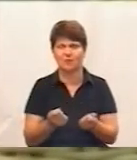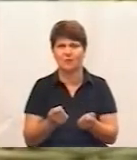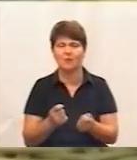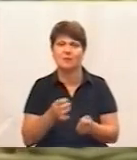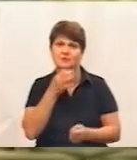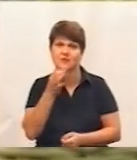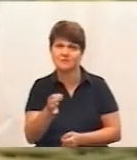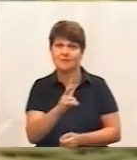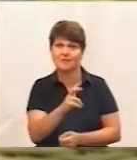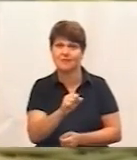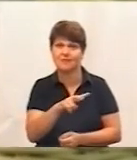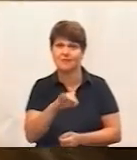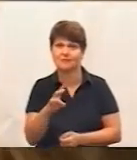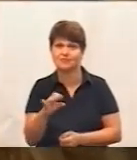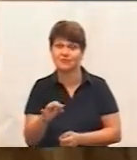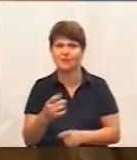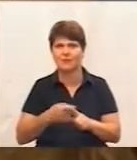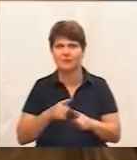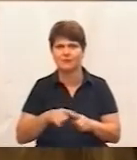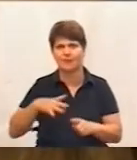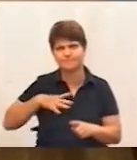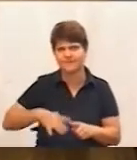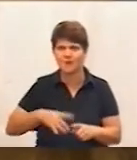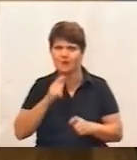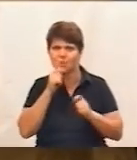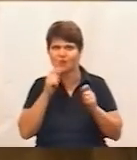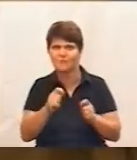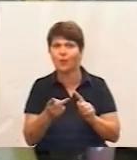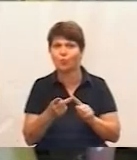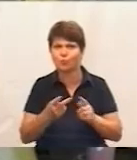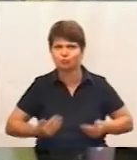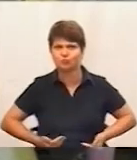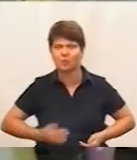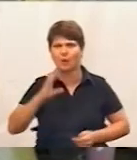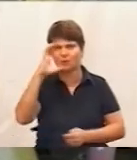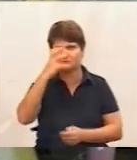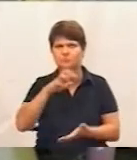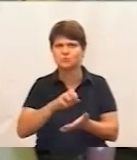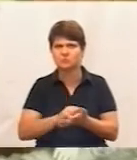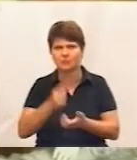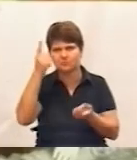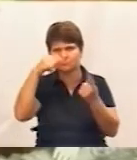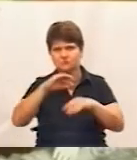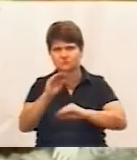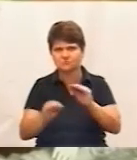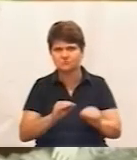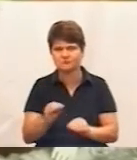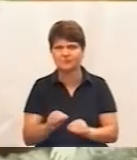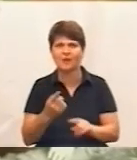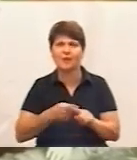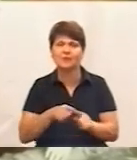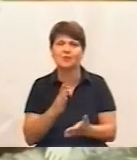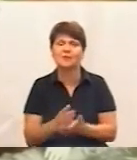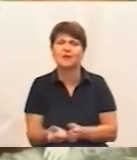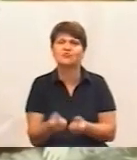додає Калашнікова, це змусило її подарувати ляльці друге життя і серйозно зайнятися творчістю. Це моє джерело